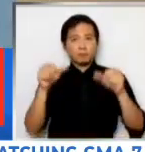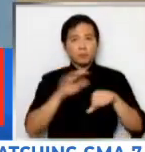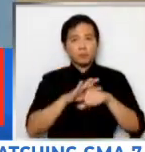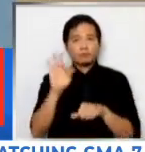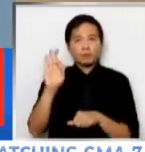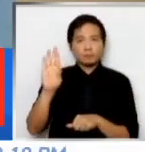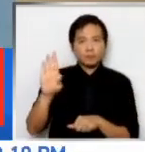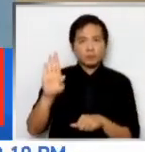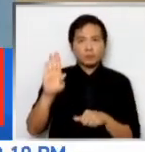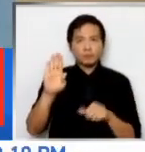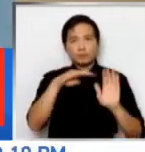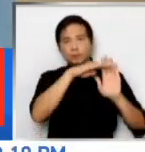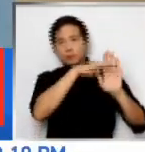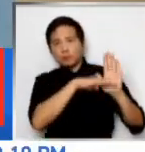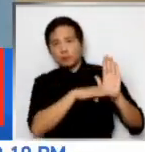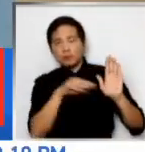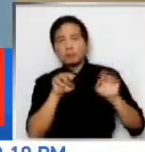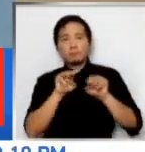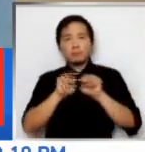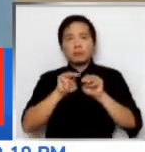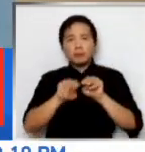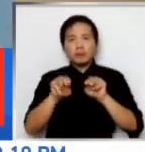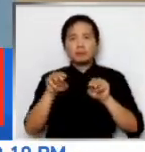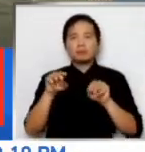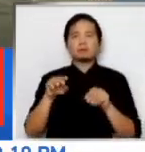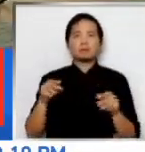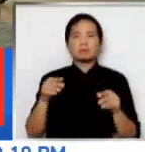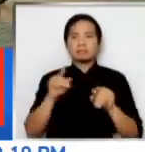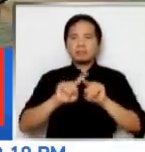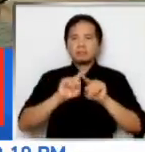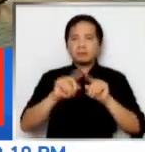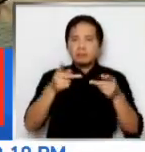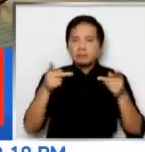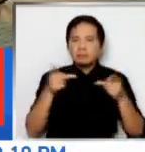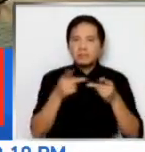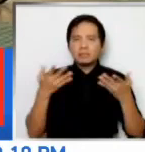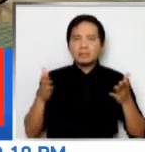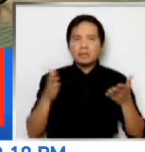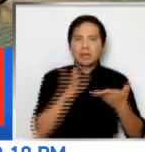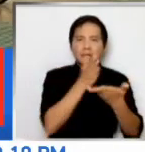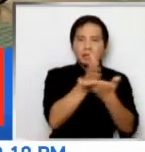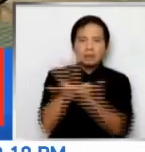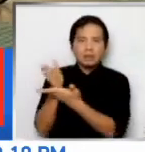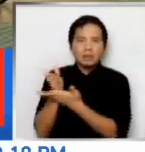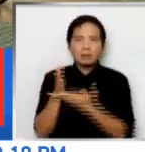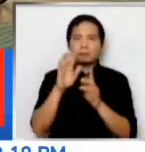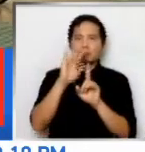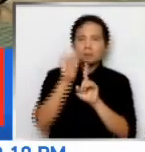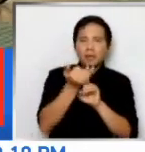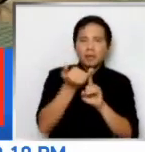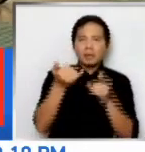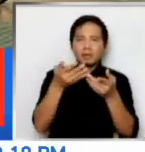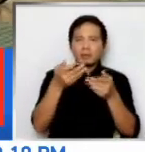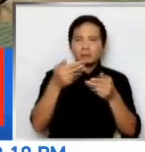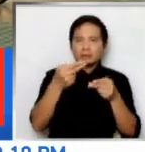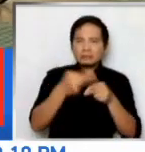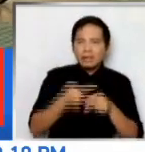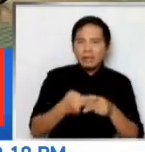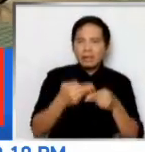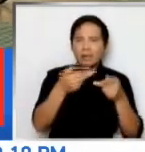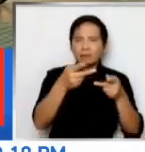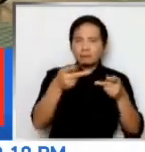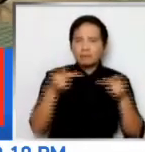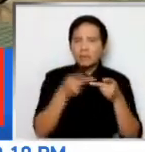ng Marikina PIO yung mga venue, kada barangay kung saan mamamahagi ng ayuda. Pero so far, ngayong April 9,